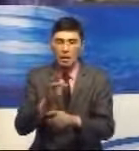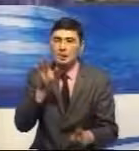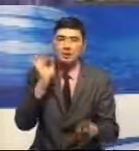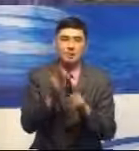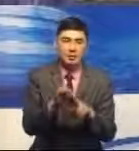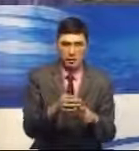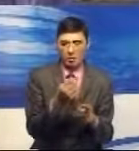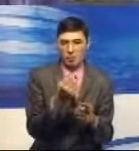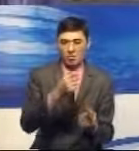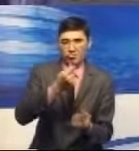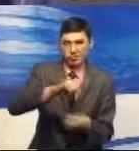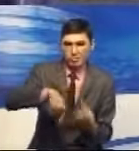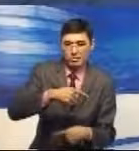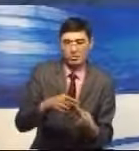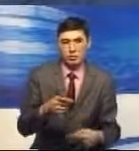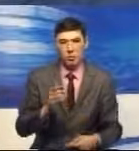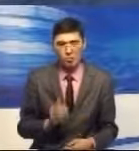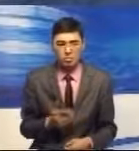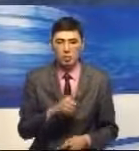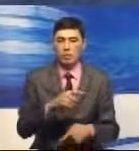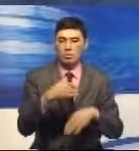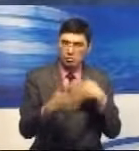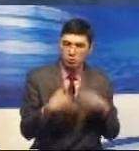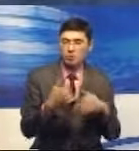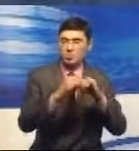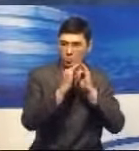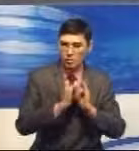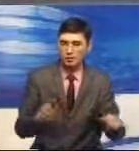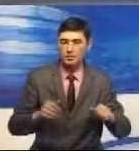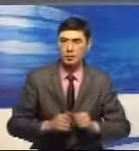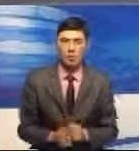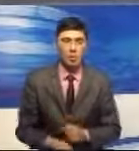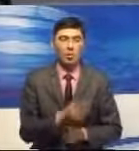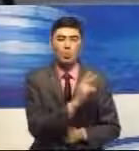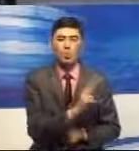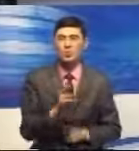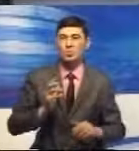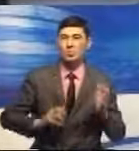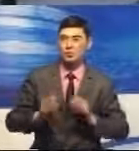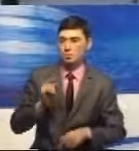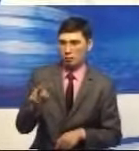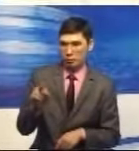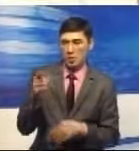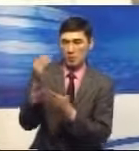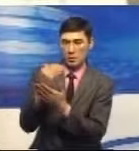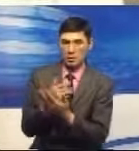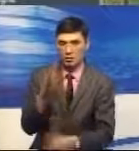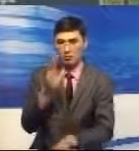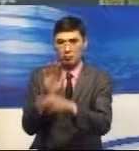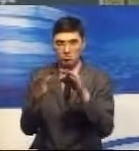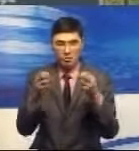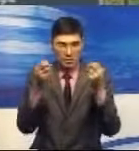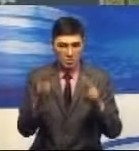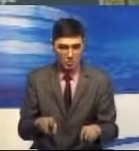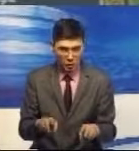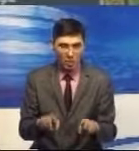колледжі басшысының пікірінше, World Skills стандарттары жұмысшы мамандықтарды таңдағандар үшін үлкен мүмкіндіктер ұсынады. Стандарты волскиз – это